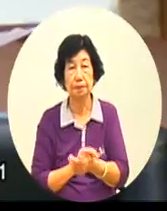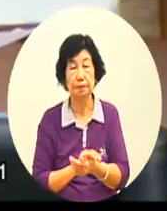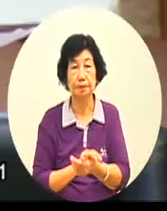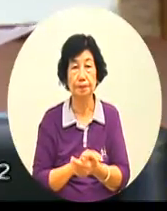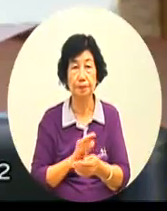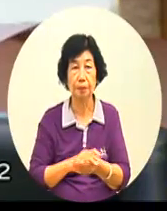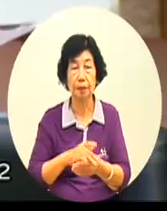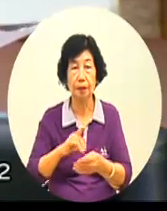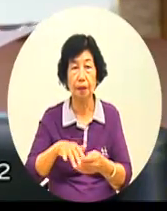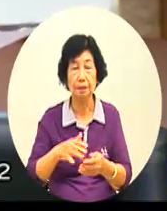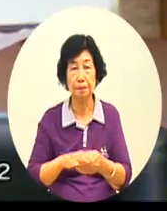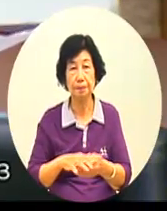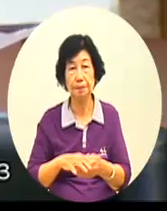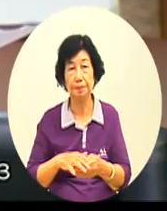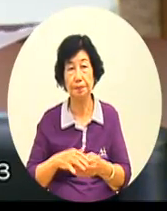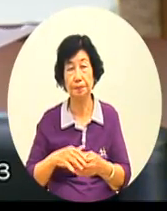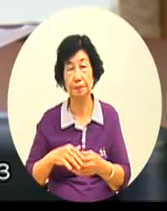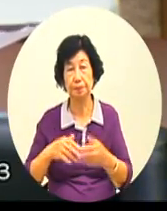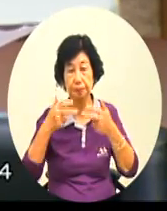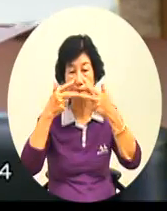说没有经费。